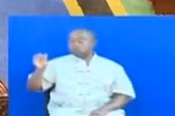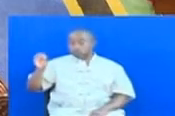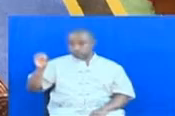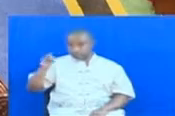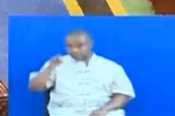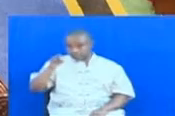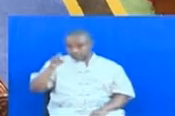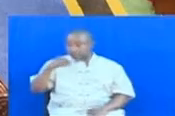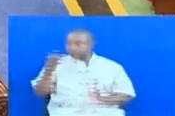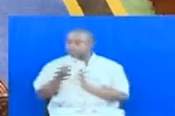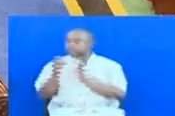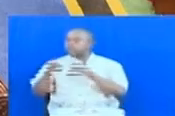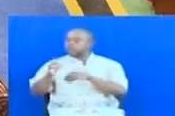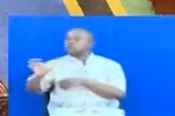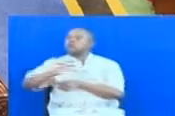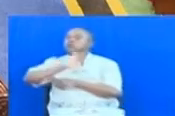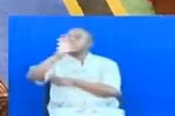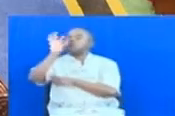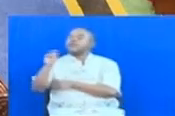na kamati yake yote.